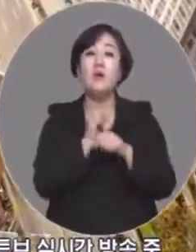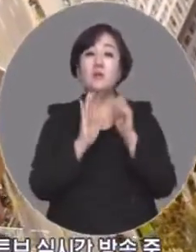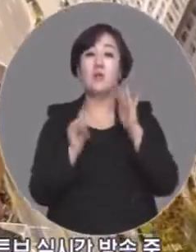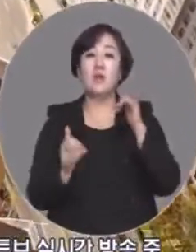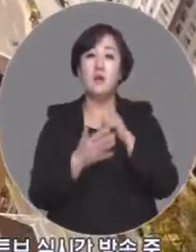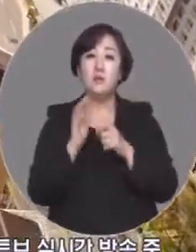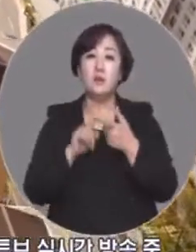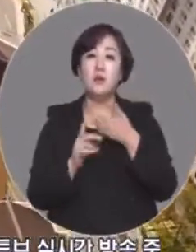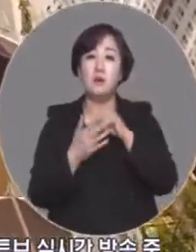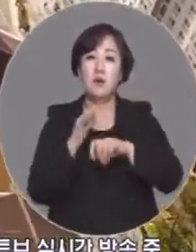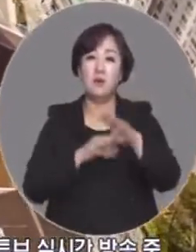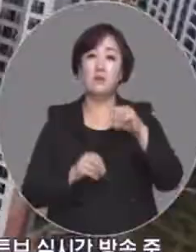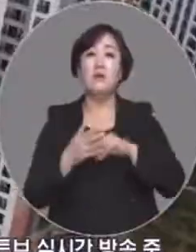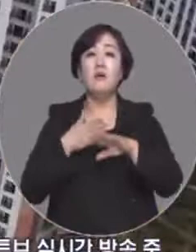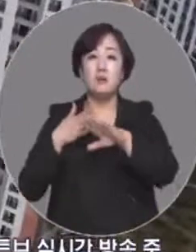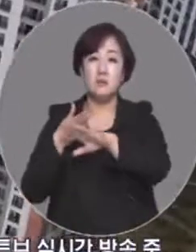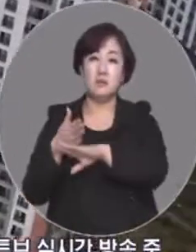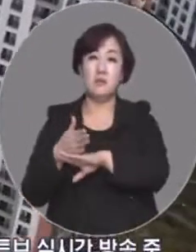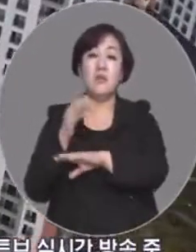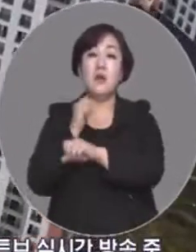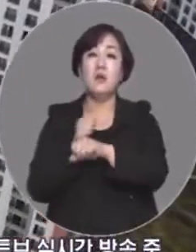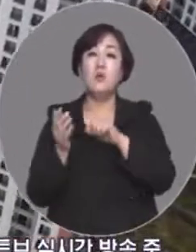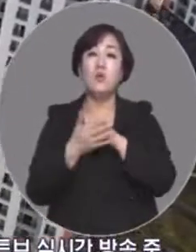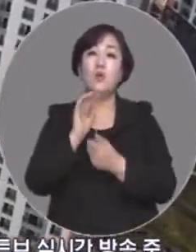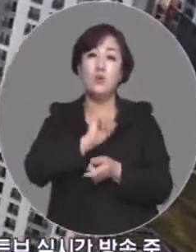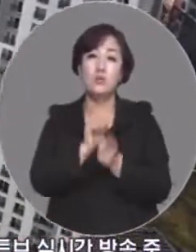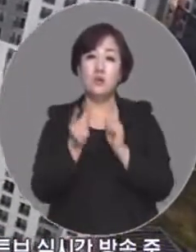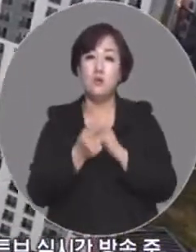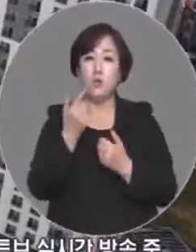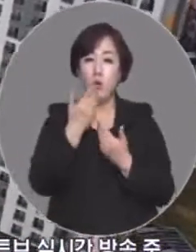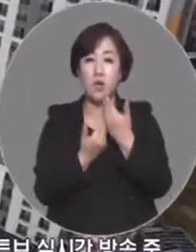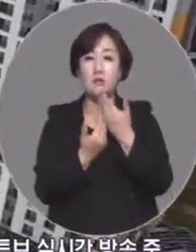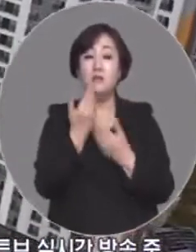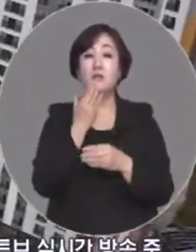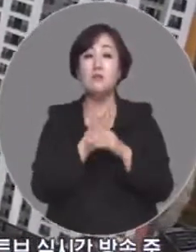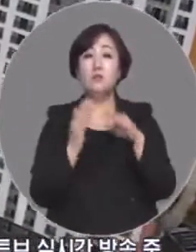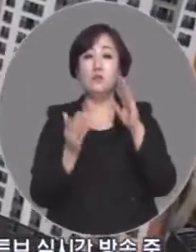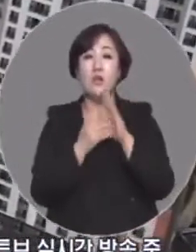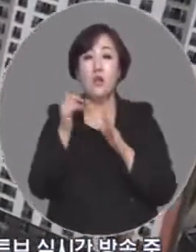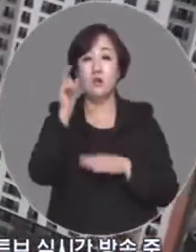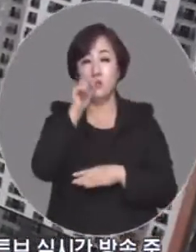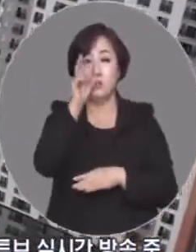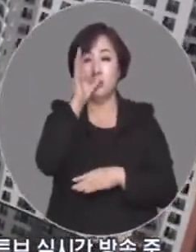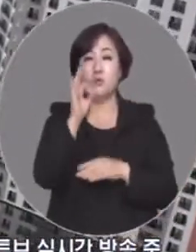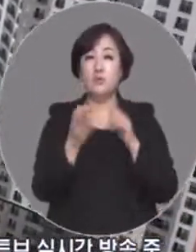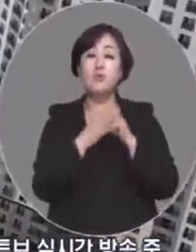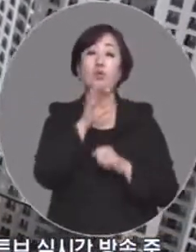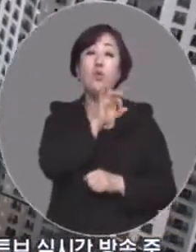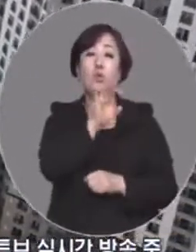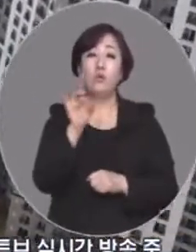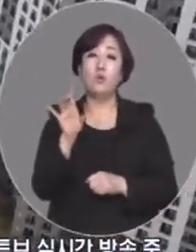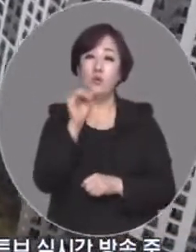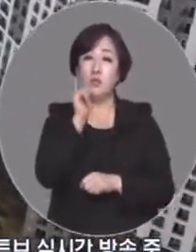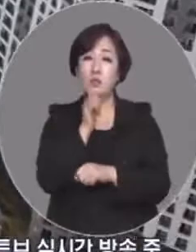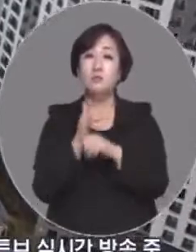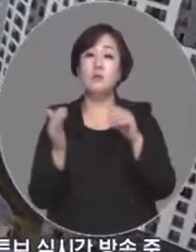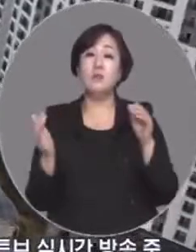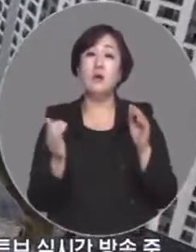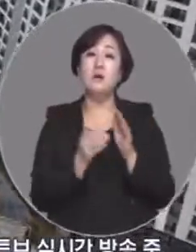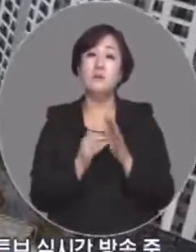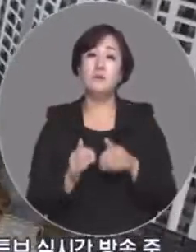매수인과 가급적 잔금위를 늦추려는 매도인 사이의 수싸움도 곳곳에서 벌어지고 있습니다. UBC 뉴스 김진구입니다.